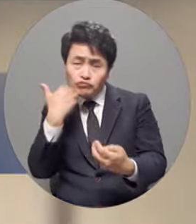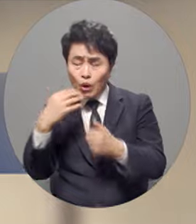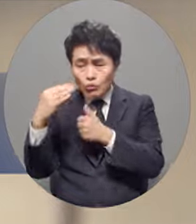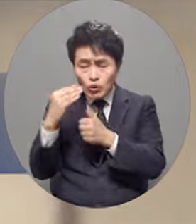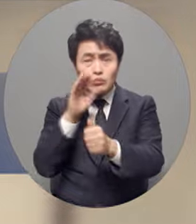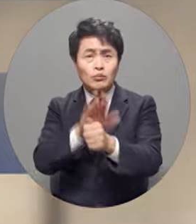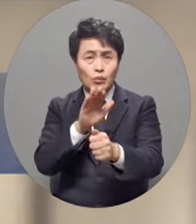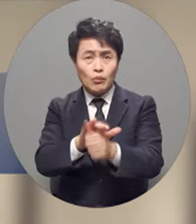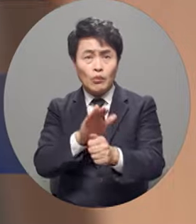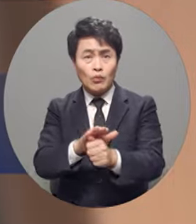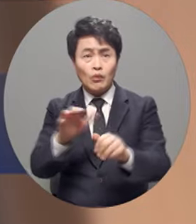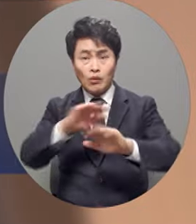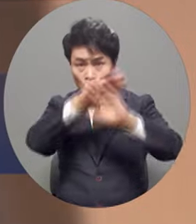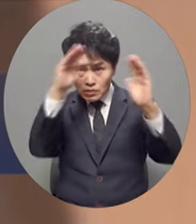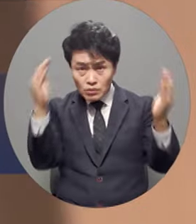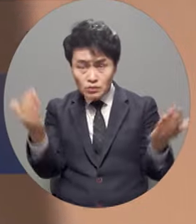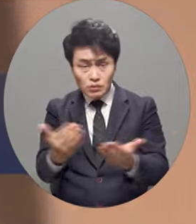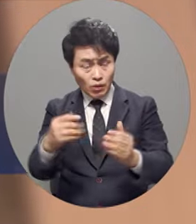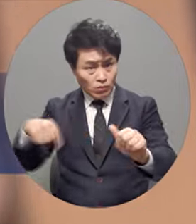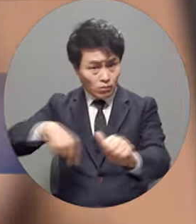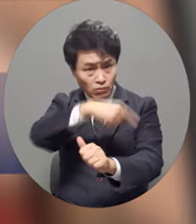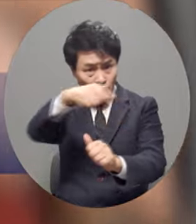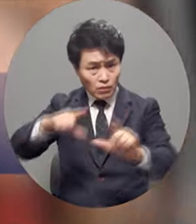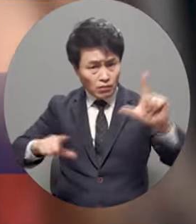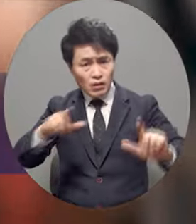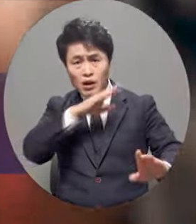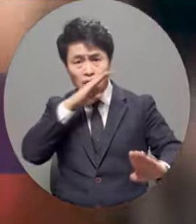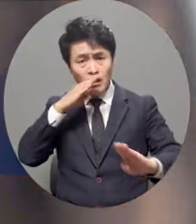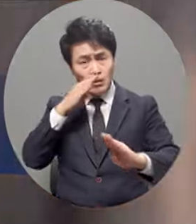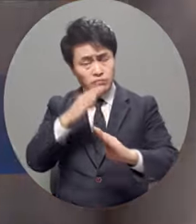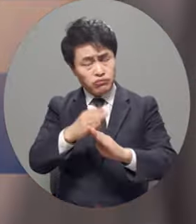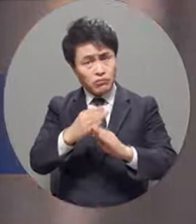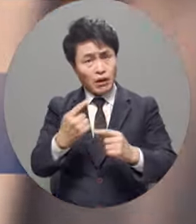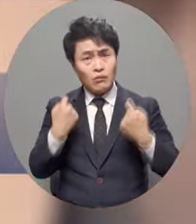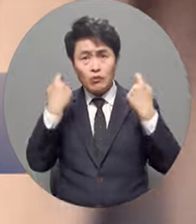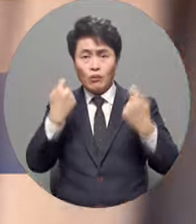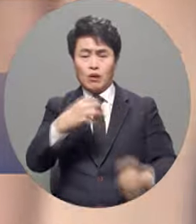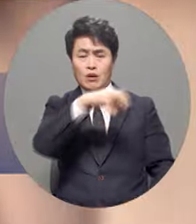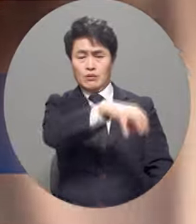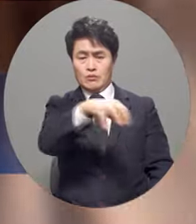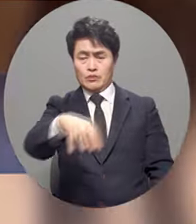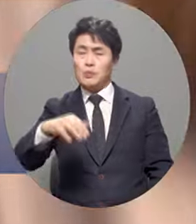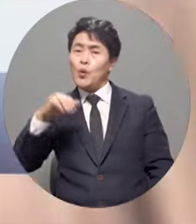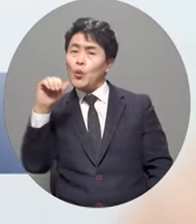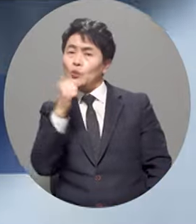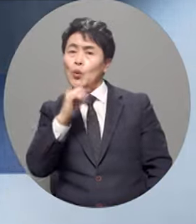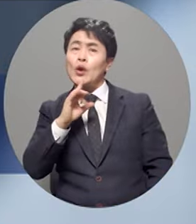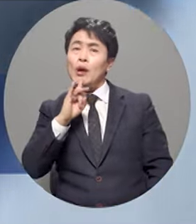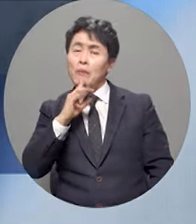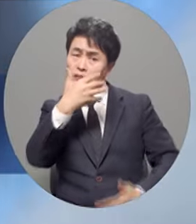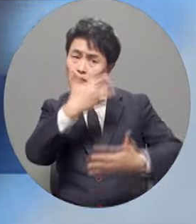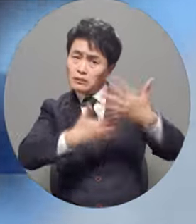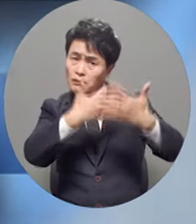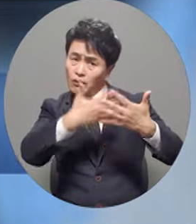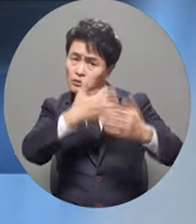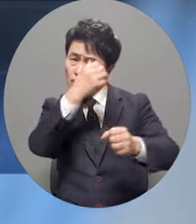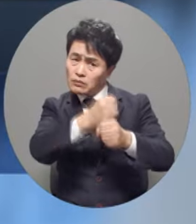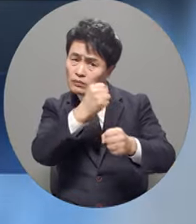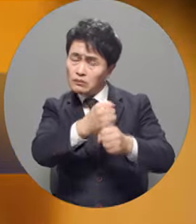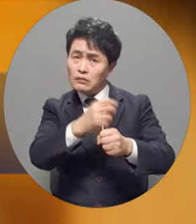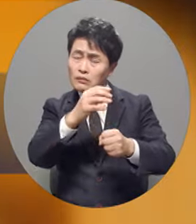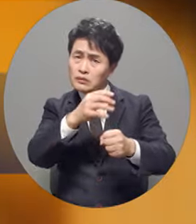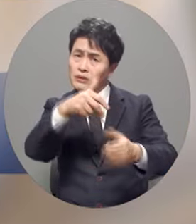주고 전반적인 그런 그 콘텐츠 자체가 북한의 주 관광지들 그리고 소개하는 영상들로 좀 구성됐다는 측면에